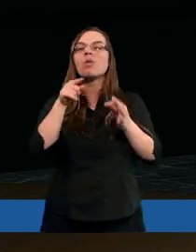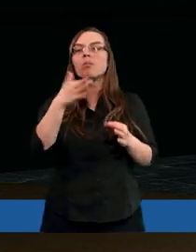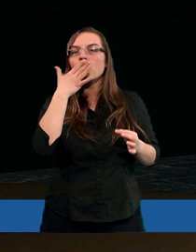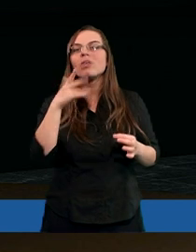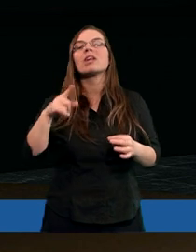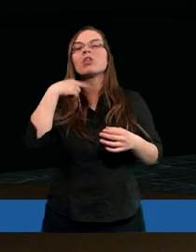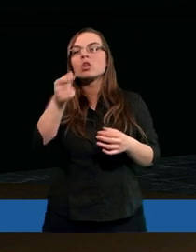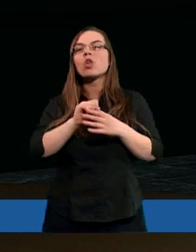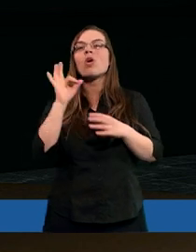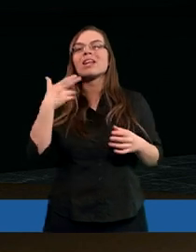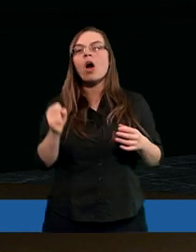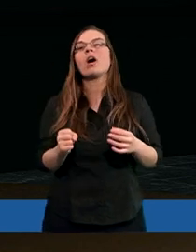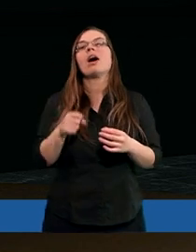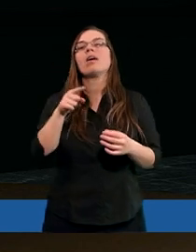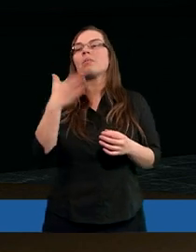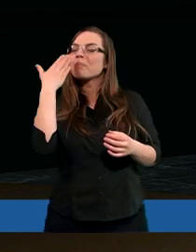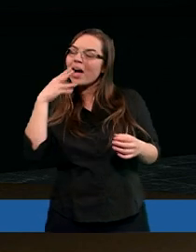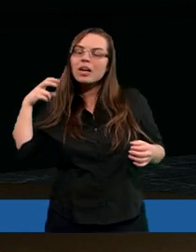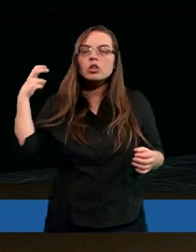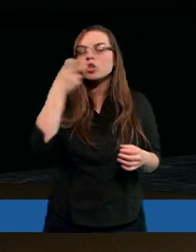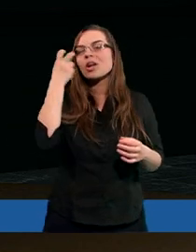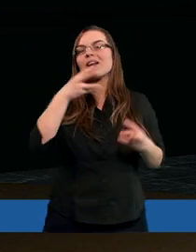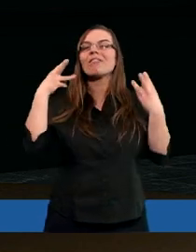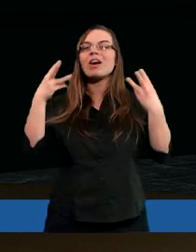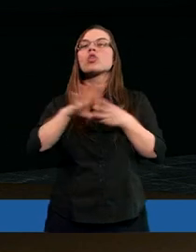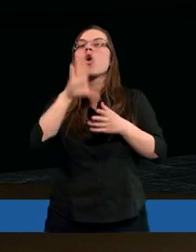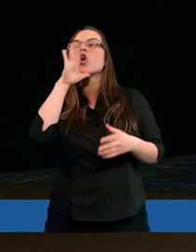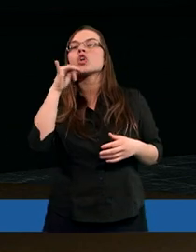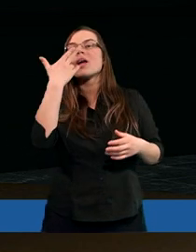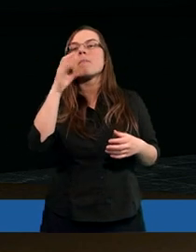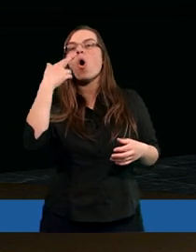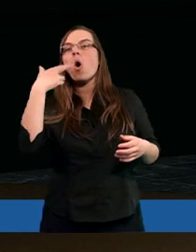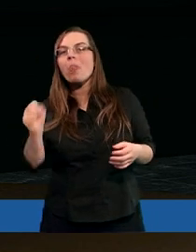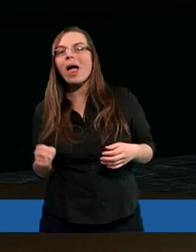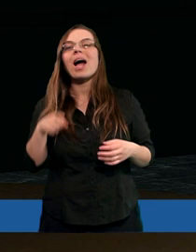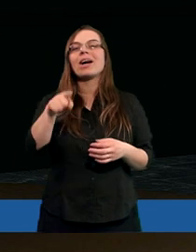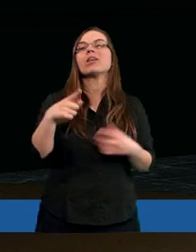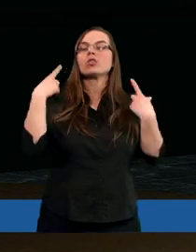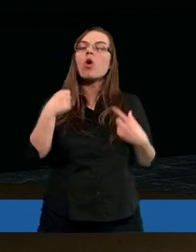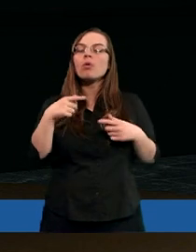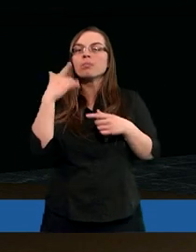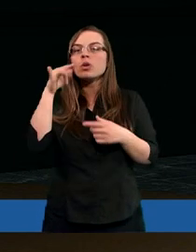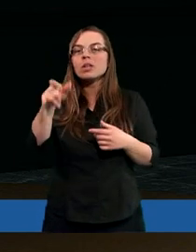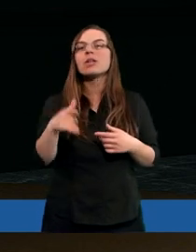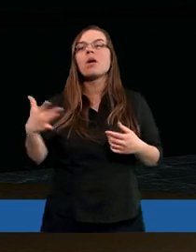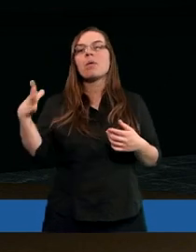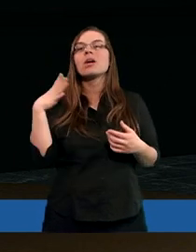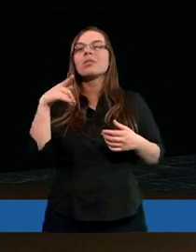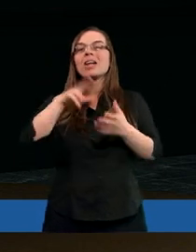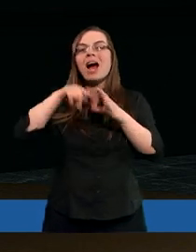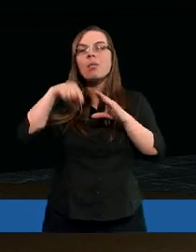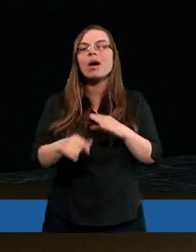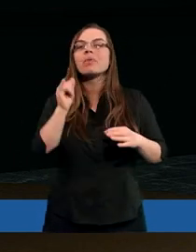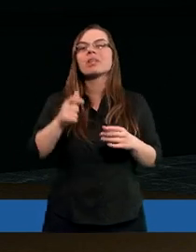mówić, rzekł do Szymona. I to jest bardzo ciekawe, że tu jakby do Szymona, jako tego, który jakby przewodził tym osobom, wywieź na